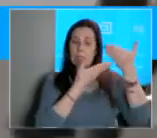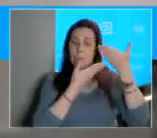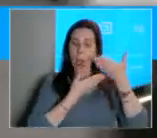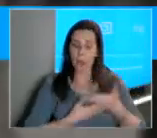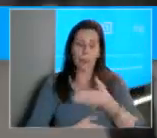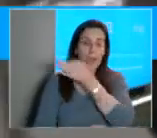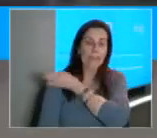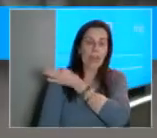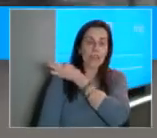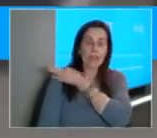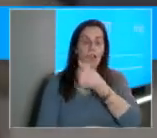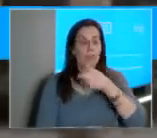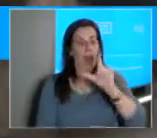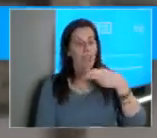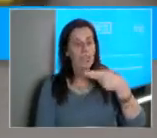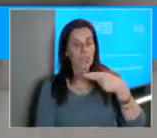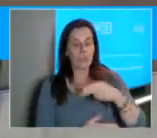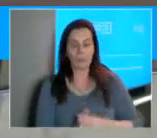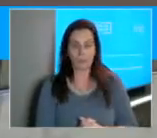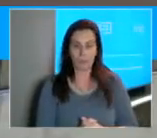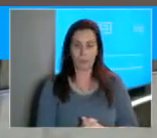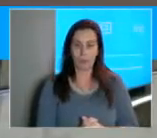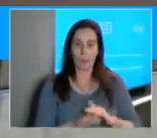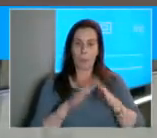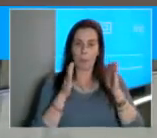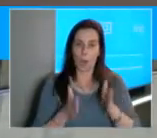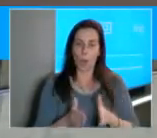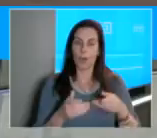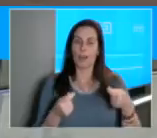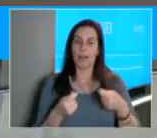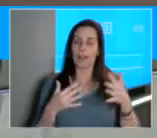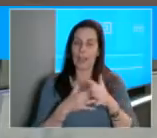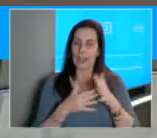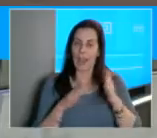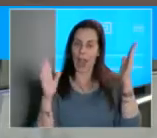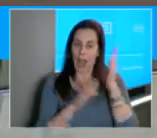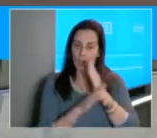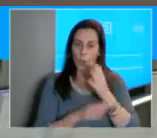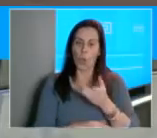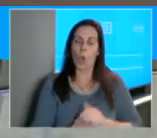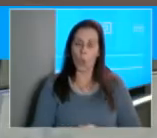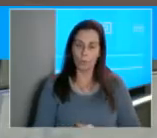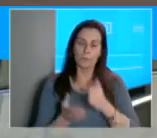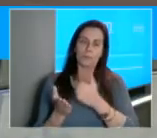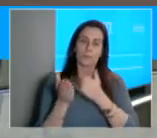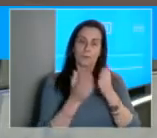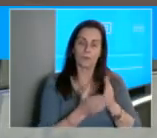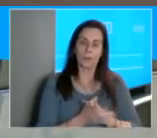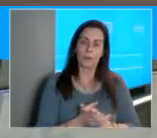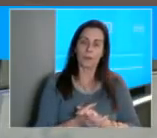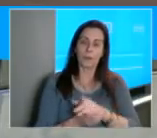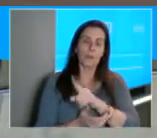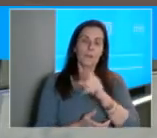נתת אלוף במילואים גל הירש, עמית בכיר במכון לחקר הטרור, במרכז הבינתחומי הרצליה, וחבר